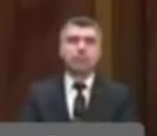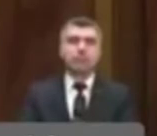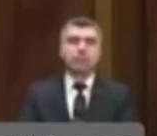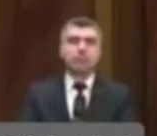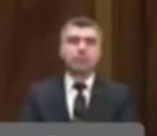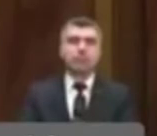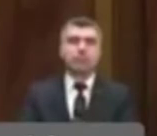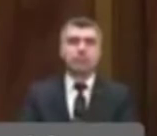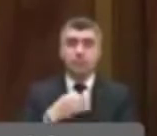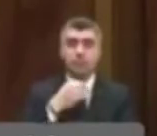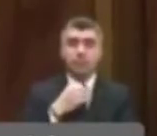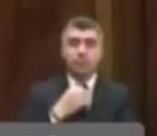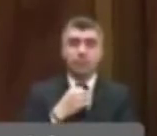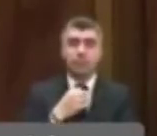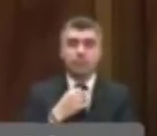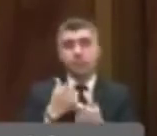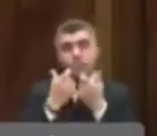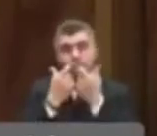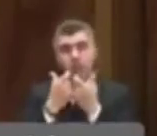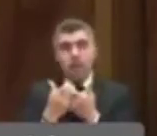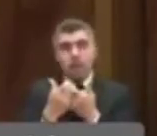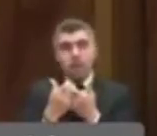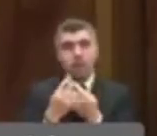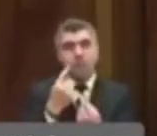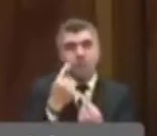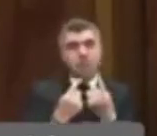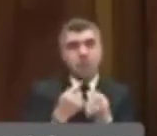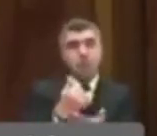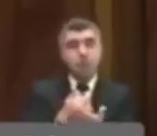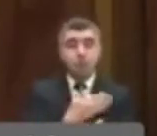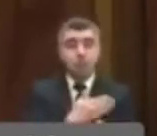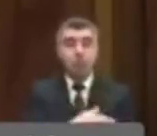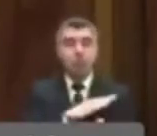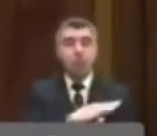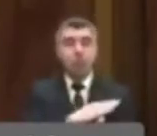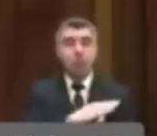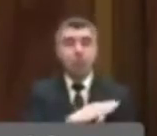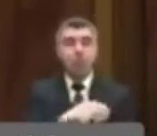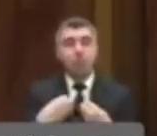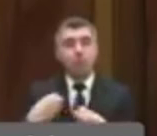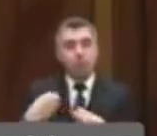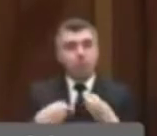انا بعدا بلي كنشوف كيلكو بوست ديال مسؤولين كبار